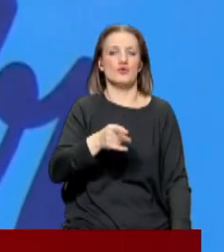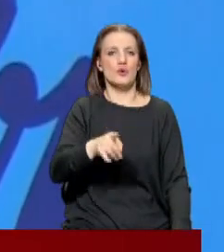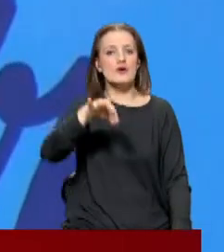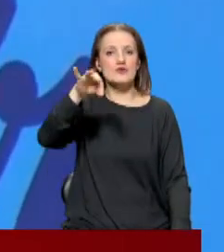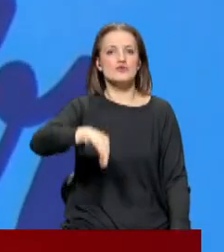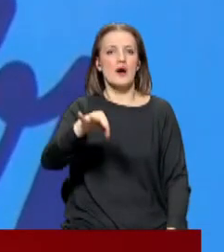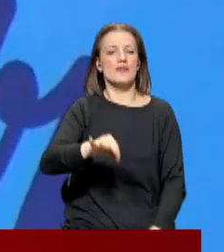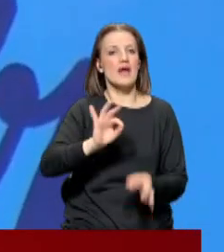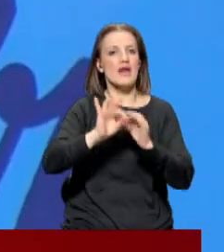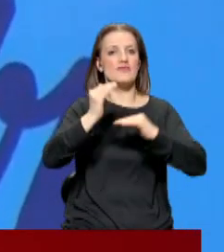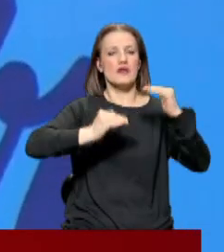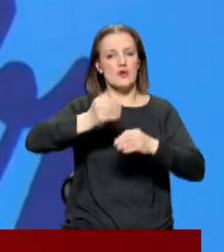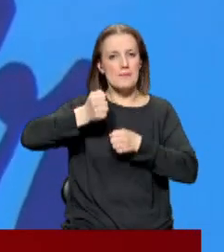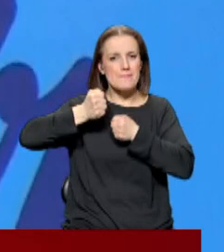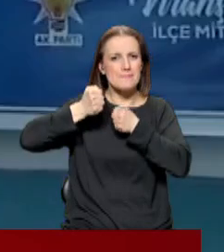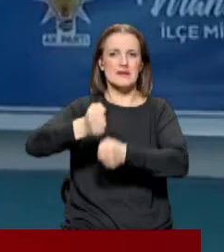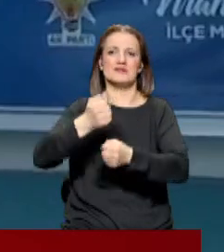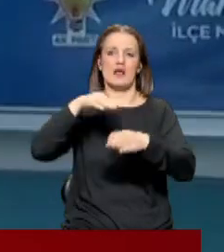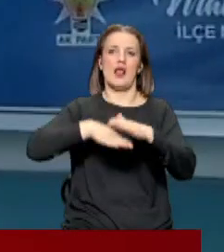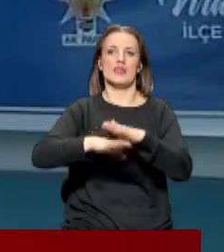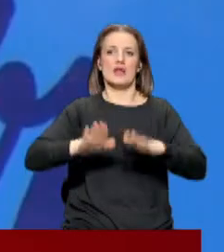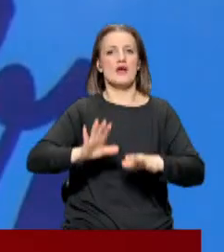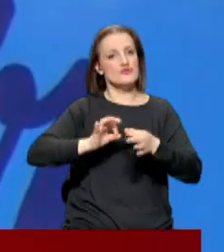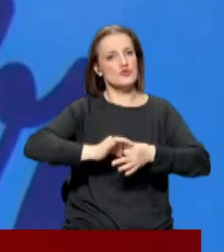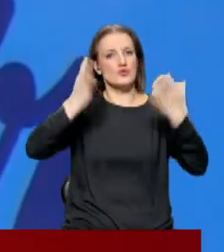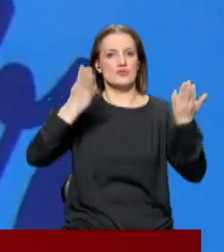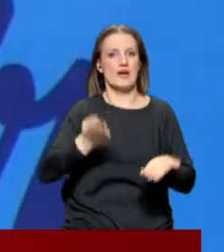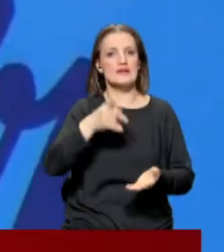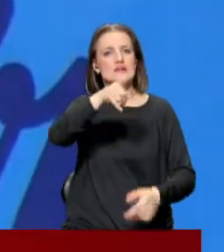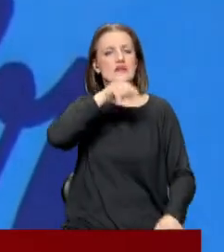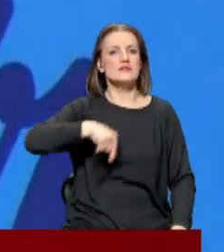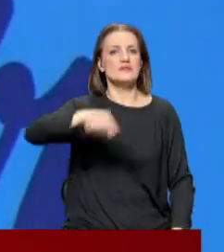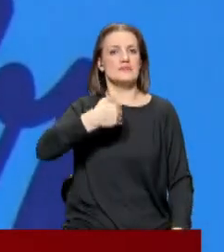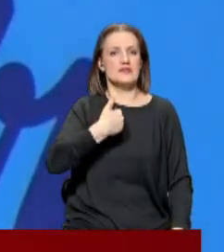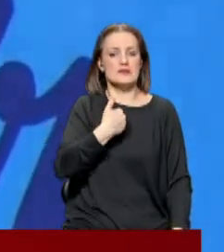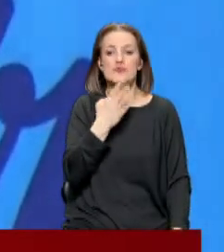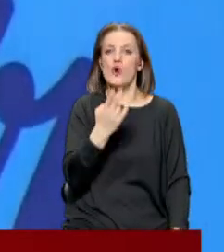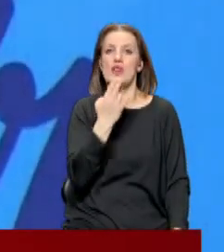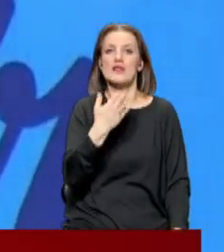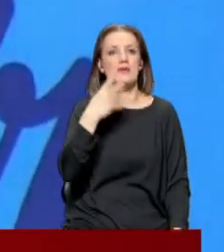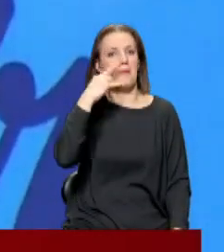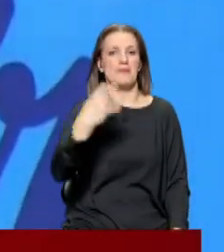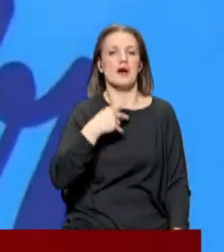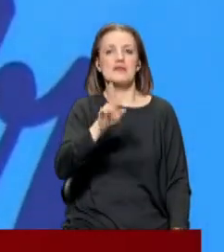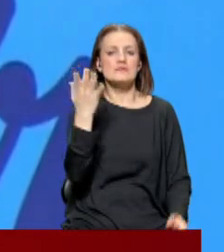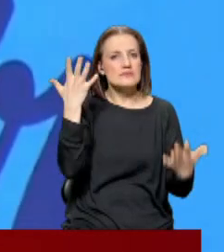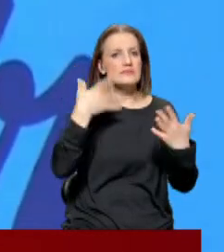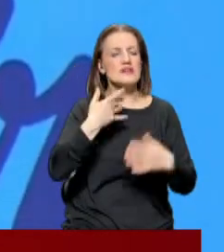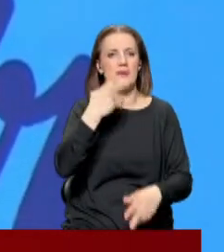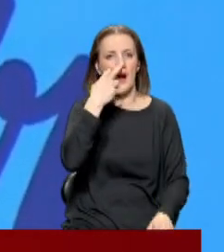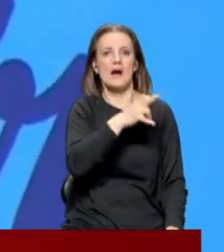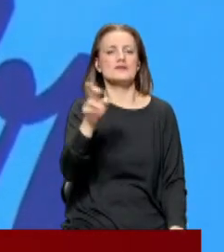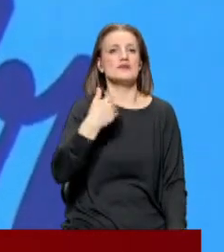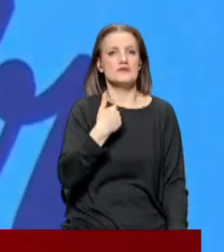anda enflasyonun baskısı altındayız. Halledeceğiz. Siz bizim söylediklerimize bakın. Ne zaman yanılttık ya?